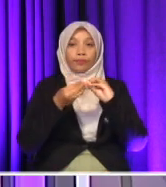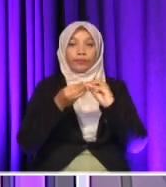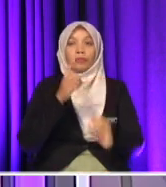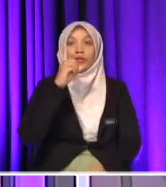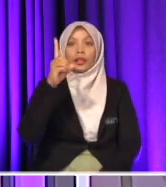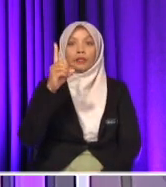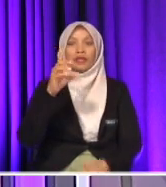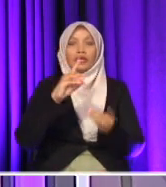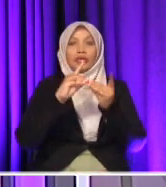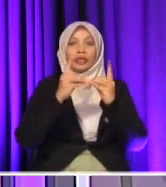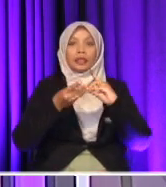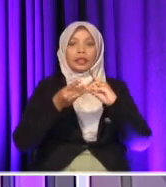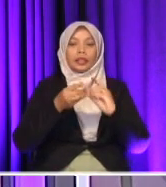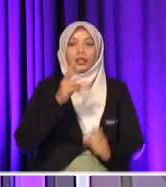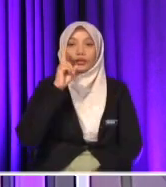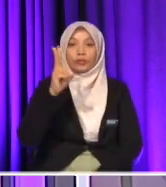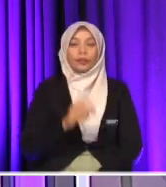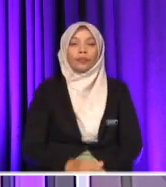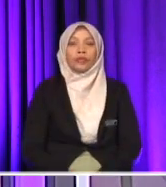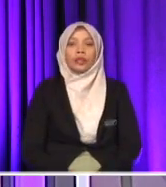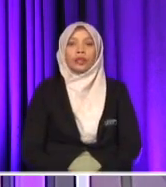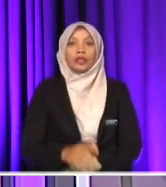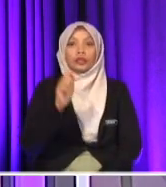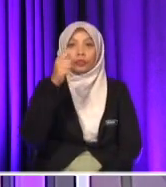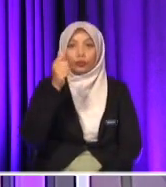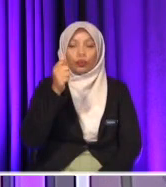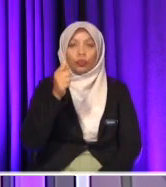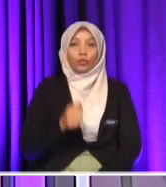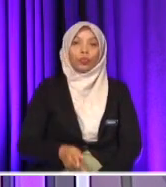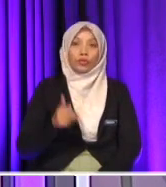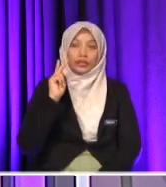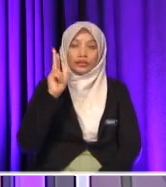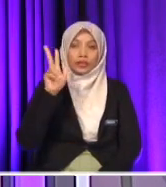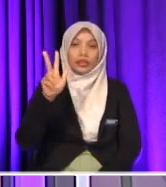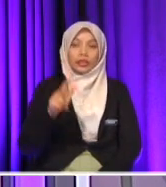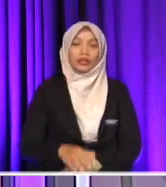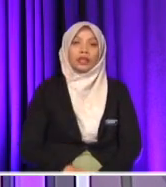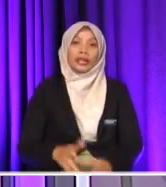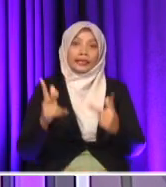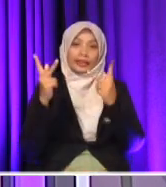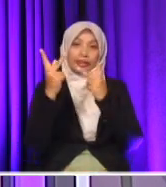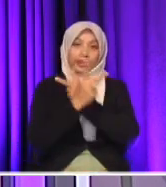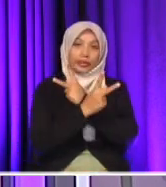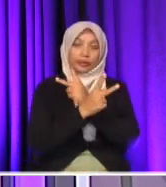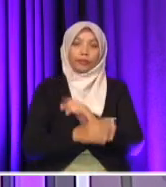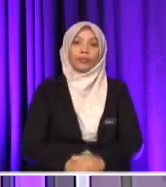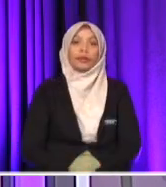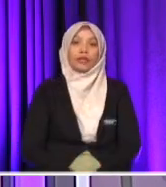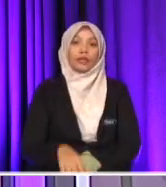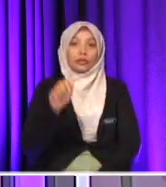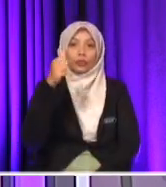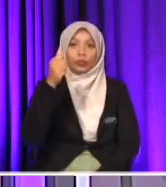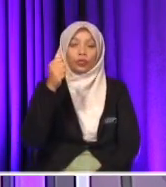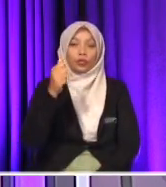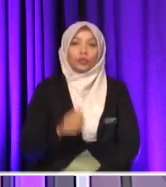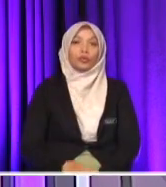Digit ketiga ni adalah 3, so 10 kuasa 3. So pemuat ni kita darabkan dengan picofarad. So pico ni adalah 10 kuasa